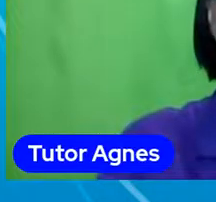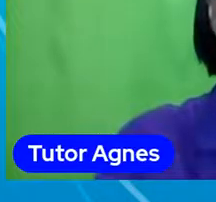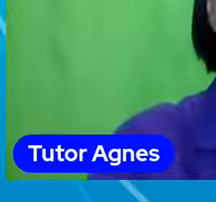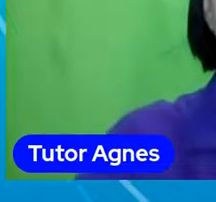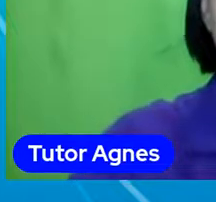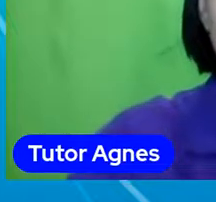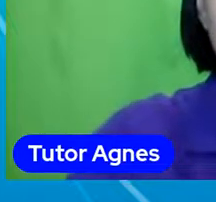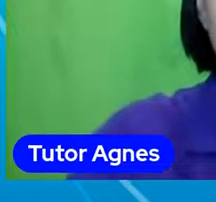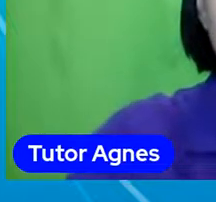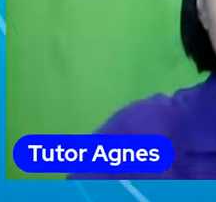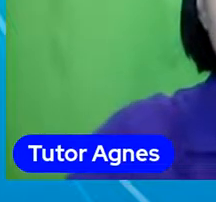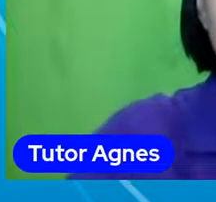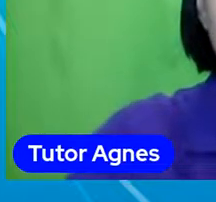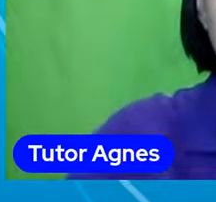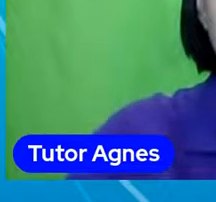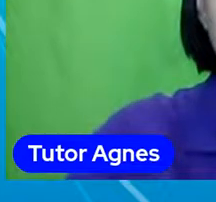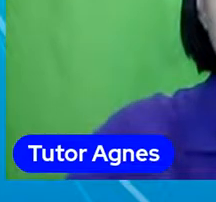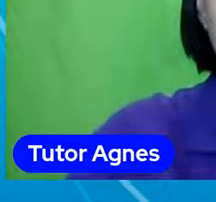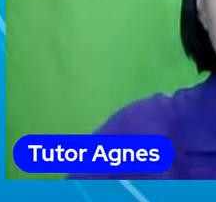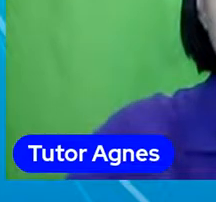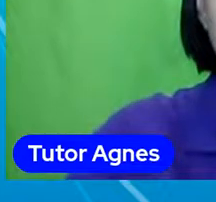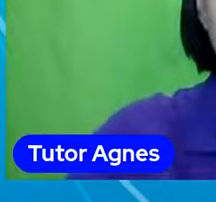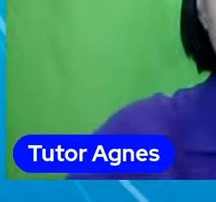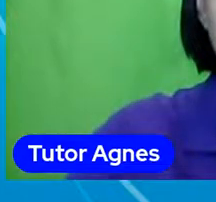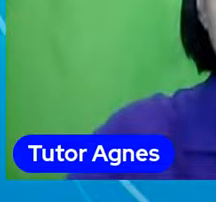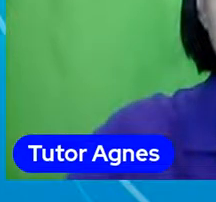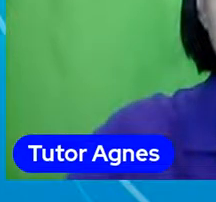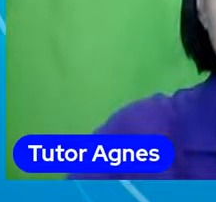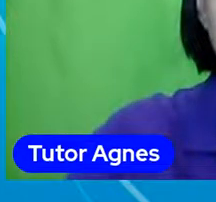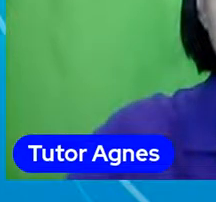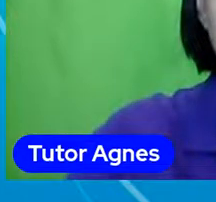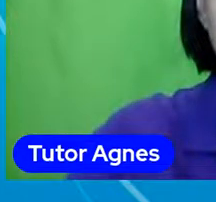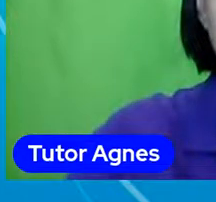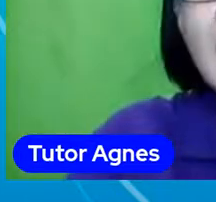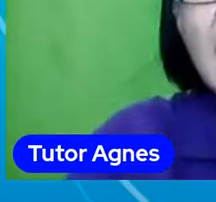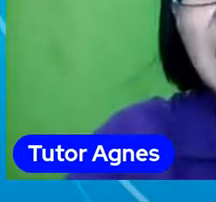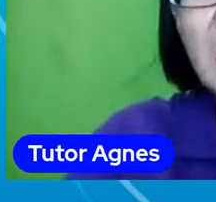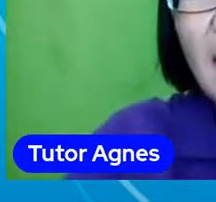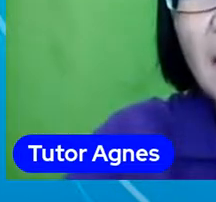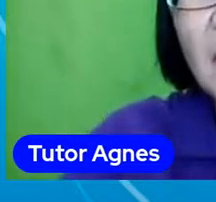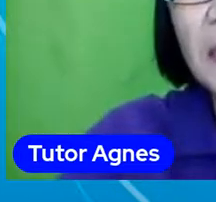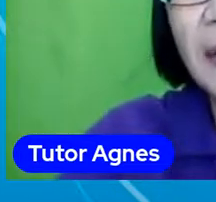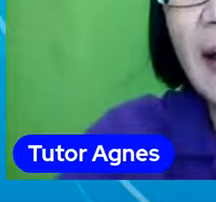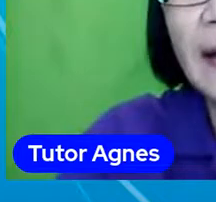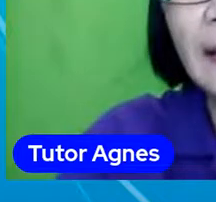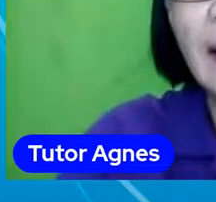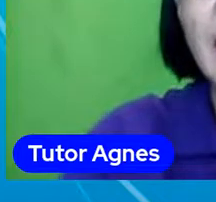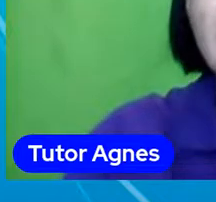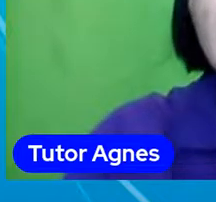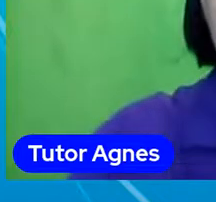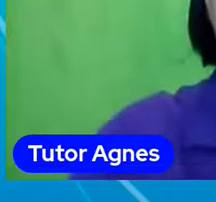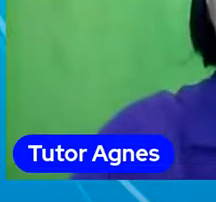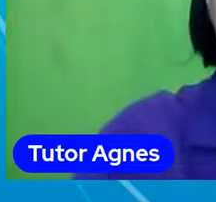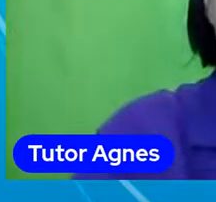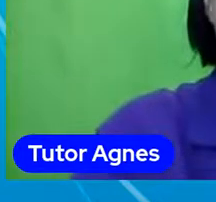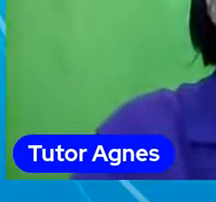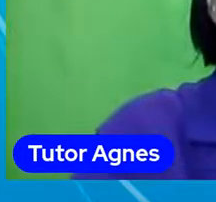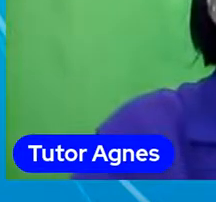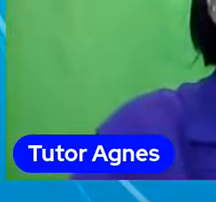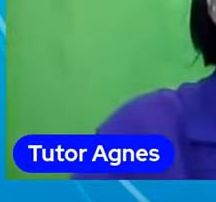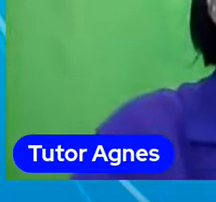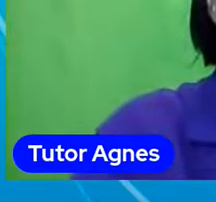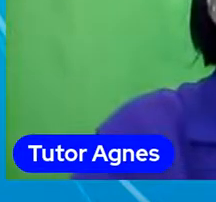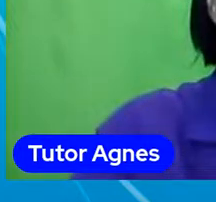Okay, magandang umaga sa inyong lahat. Magandang umaga po sa ating mga magulang na ngayong araw